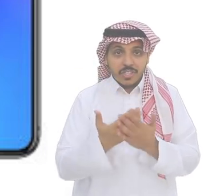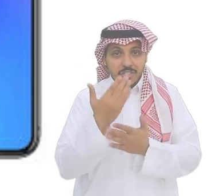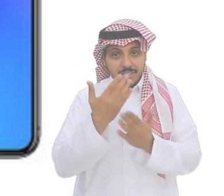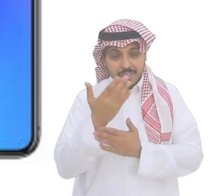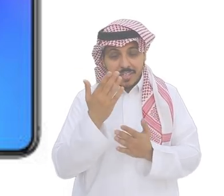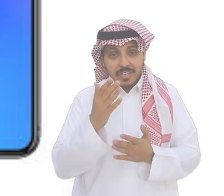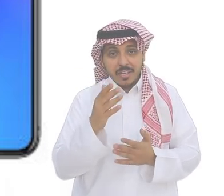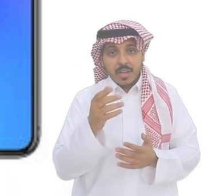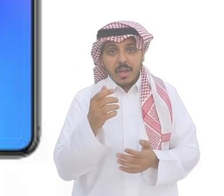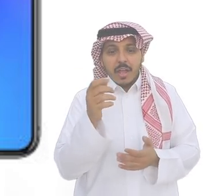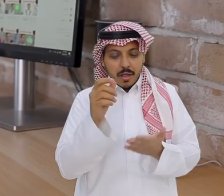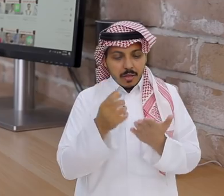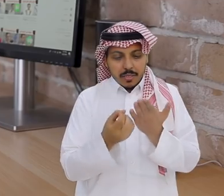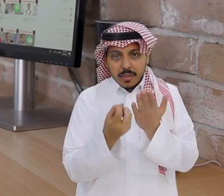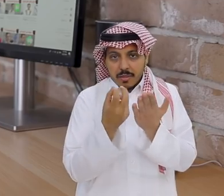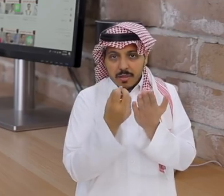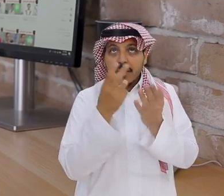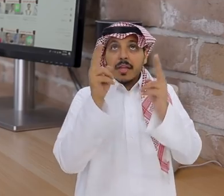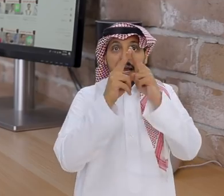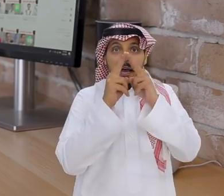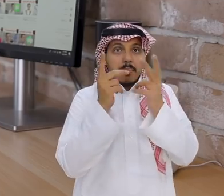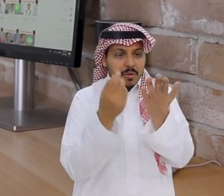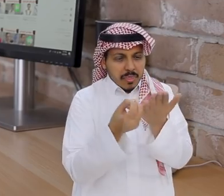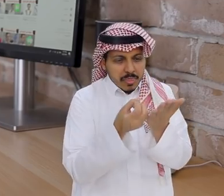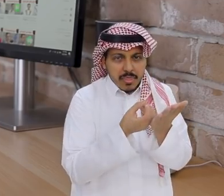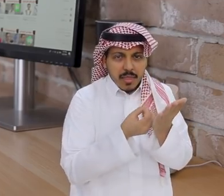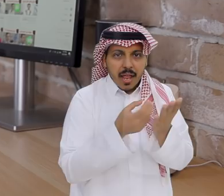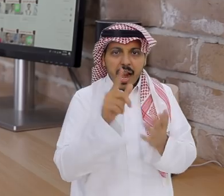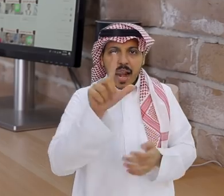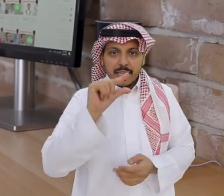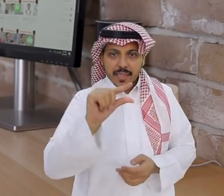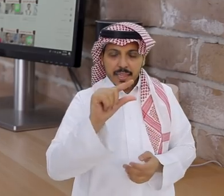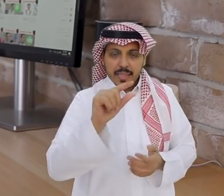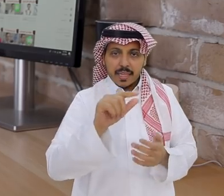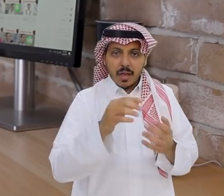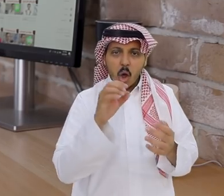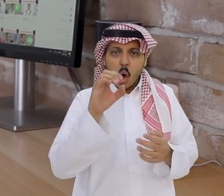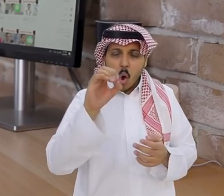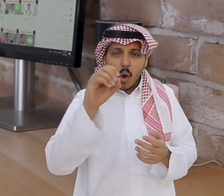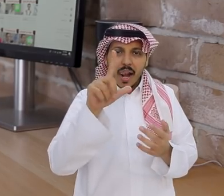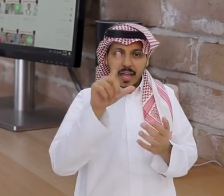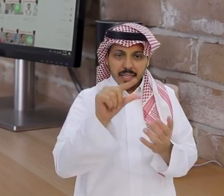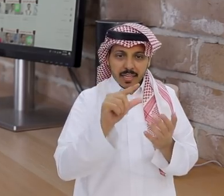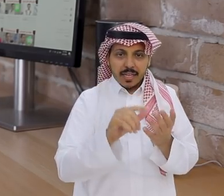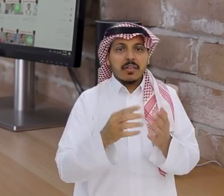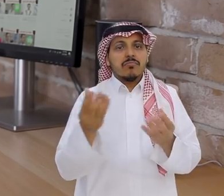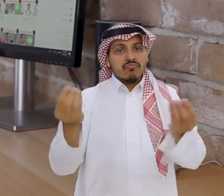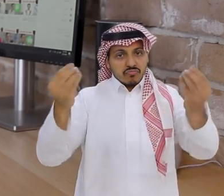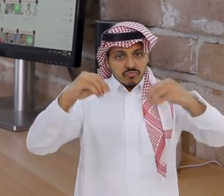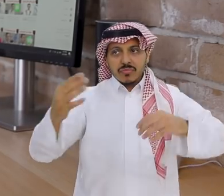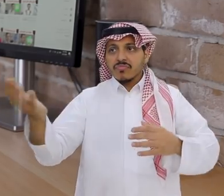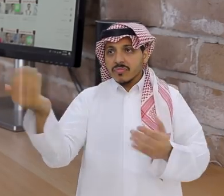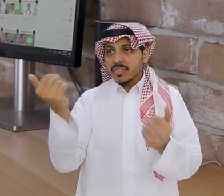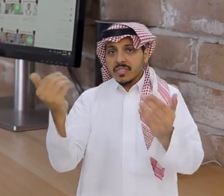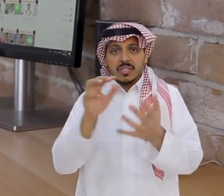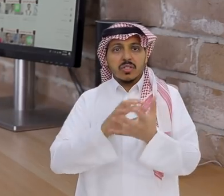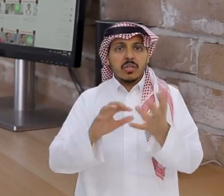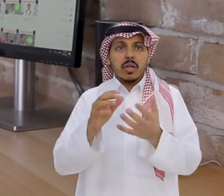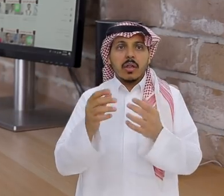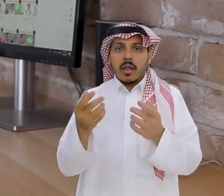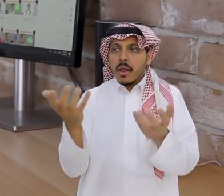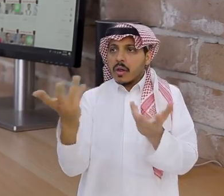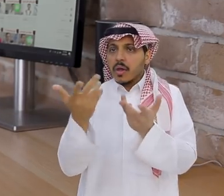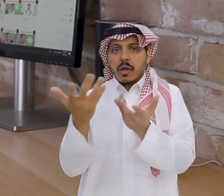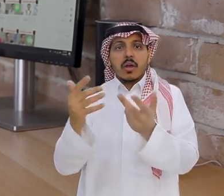حيكون شاشته OLED من نفس شركة LG، عندهم شاشة من سامسونج وعندهم أيضا يحتاجوا كمية أكبر، فإل جي واحد